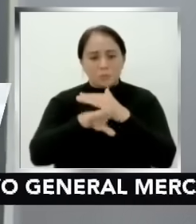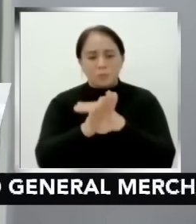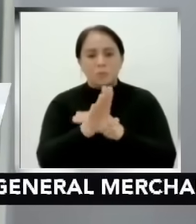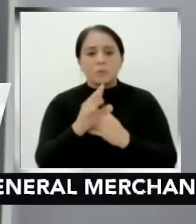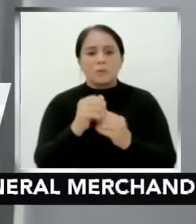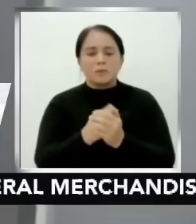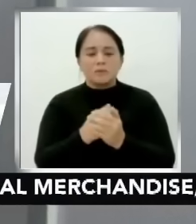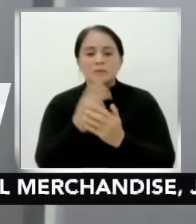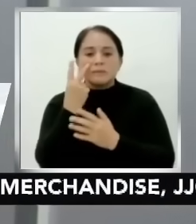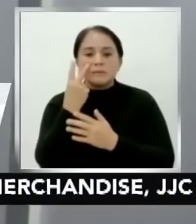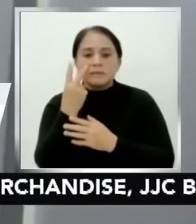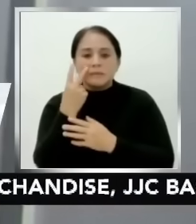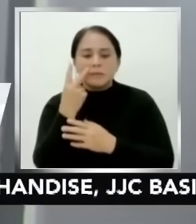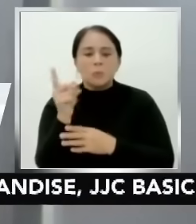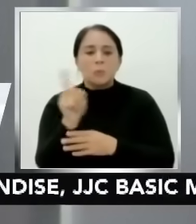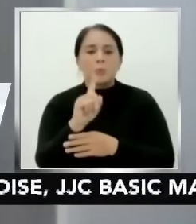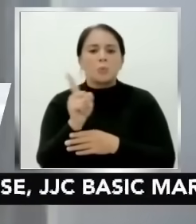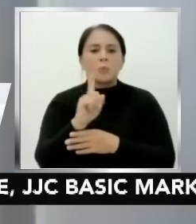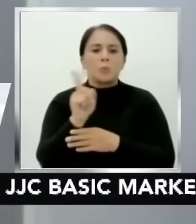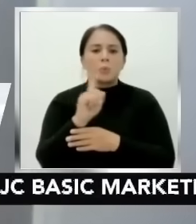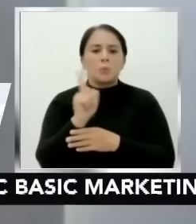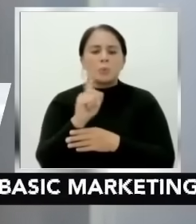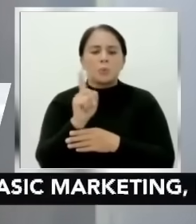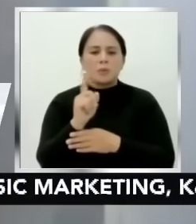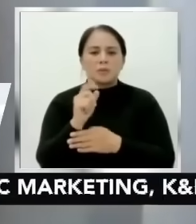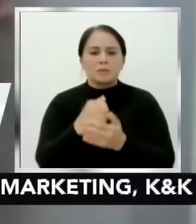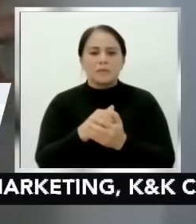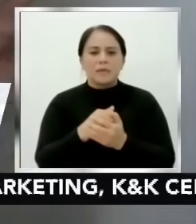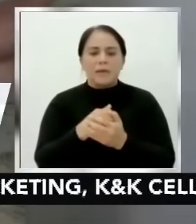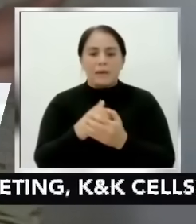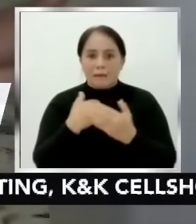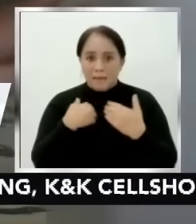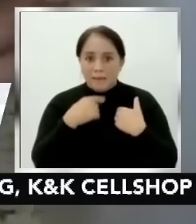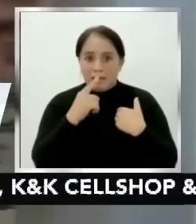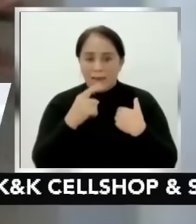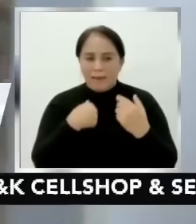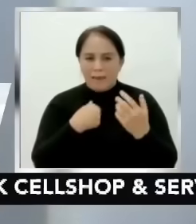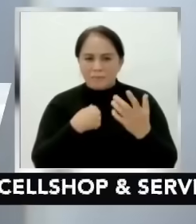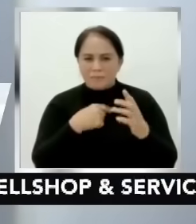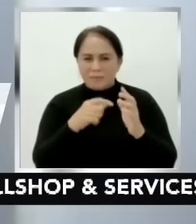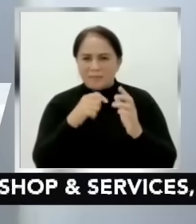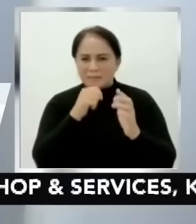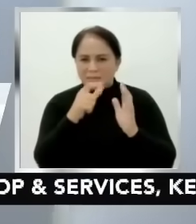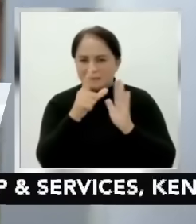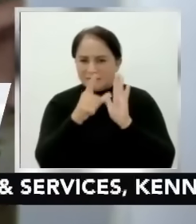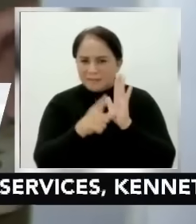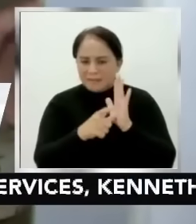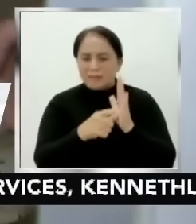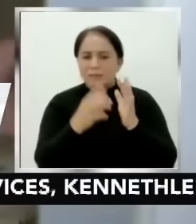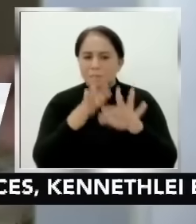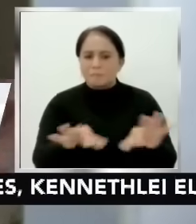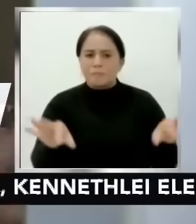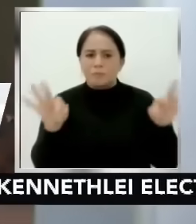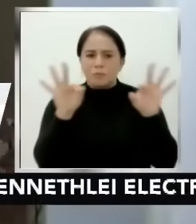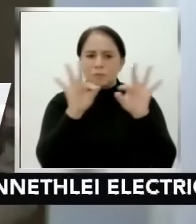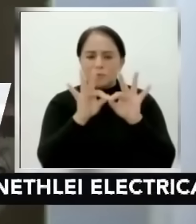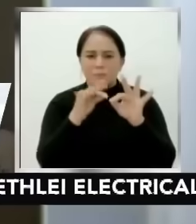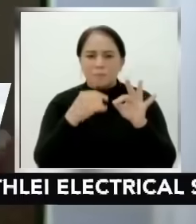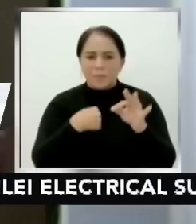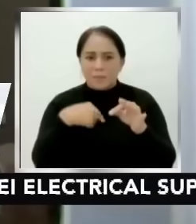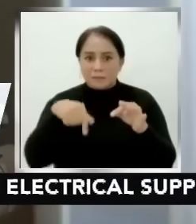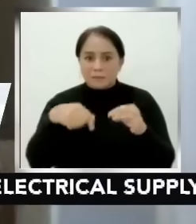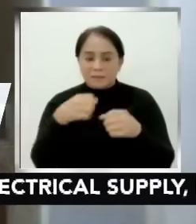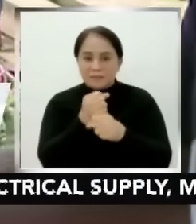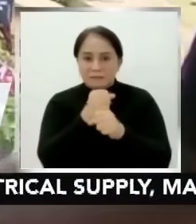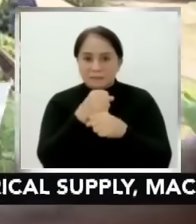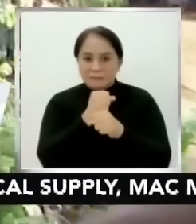natin kung ano ba talaga. Meron ba talagang mga kontrabanda dito at mas importante, kung pagawaan ba talaga ito ng